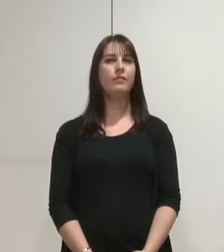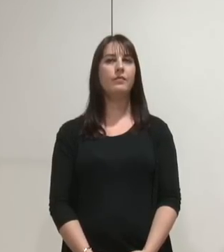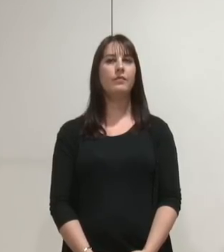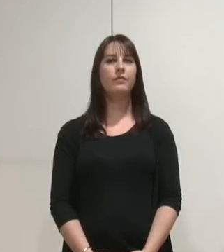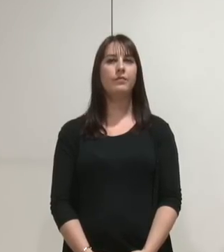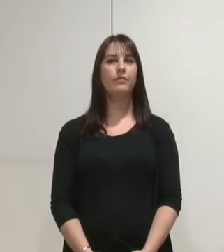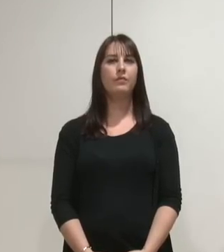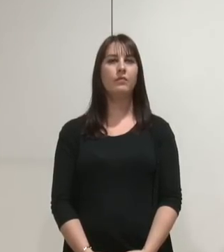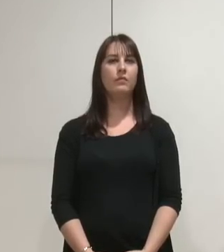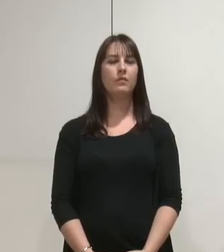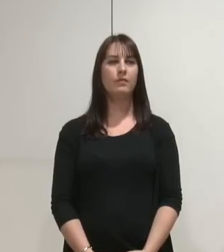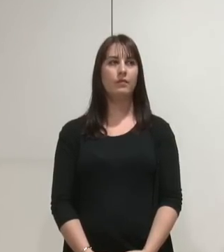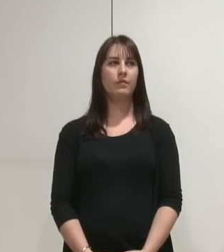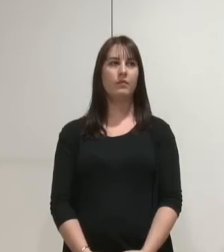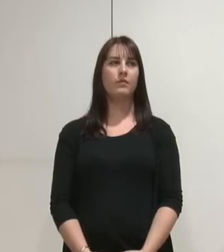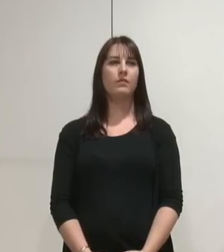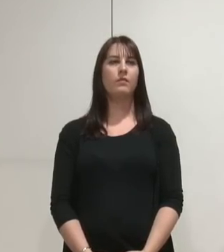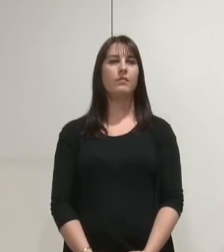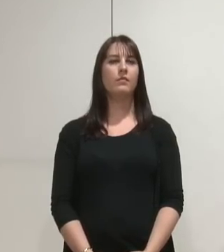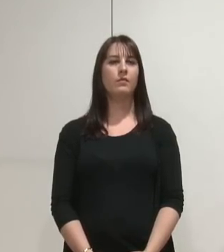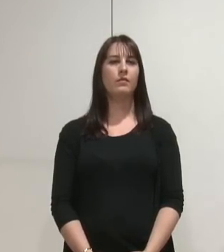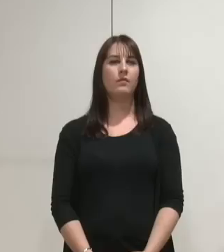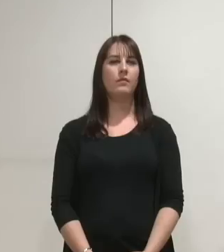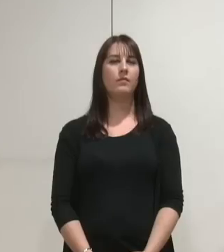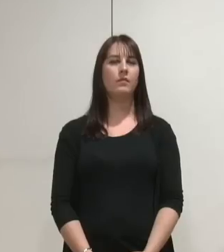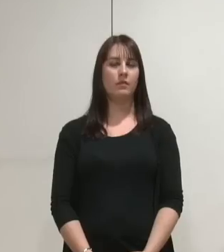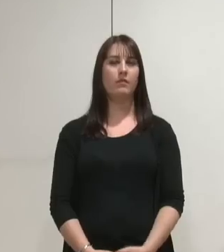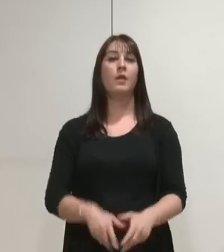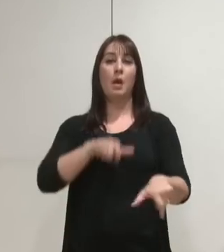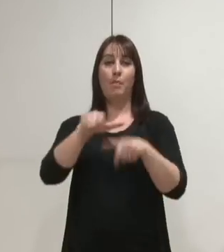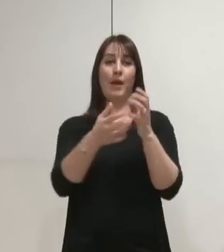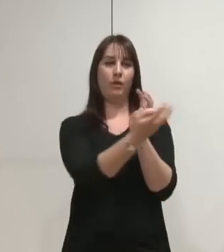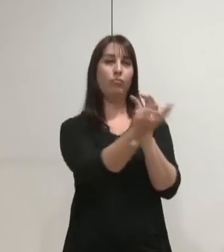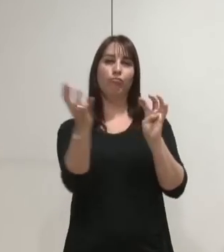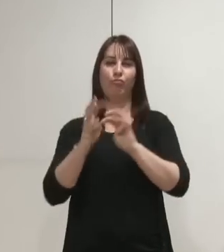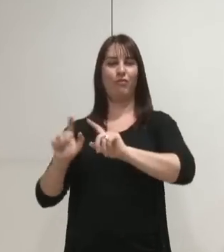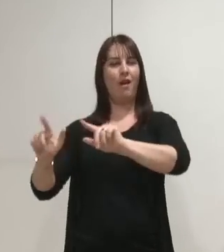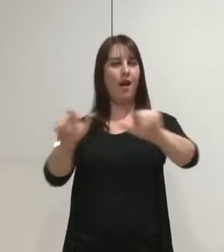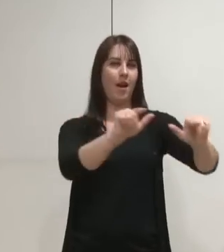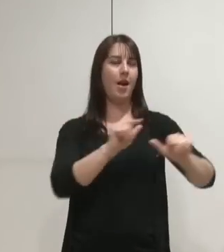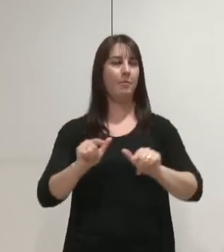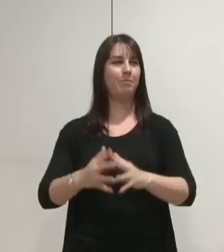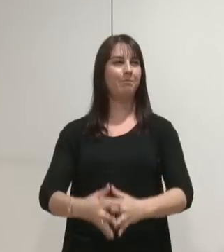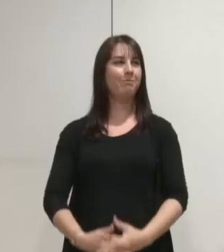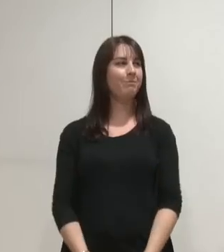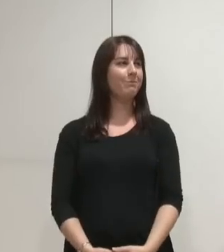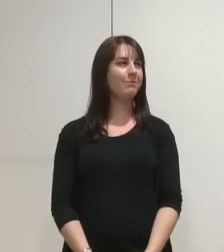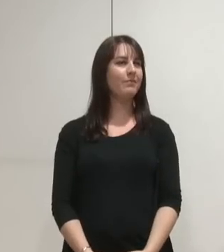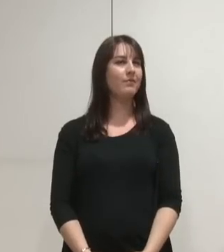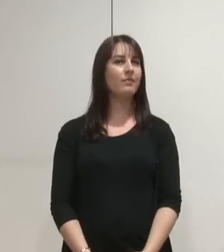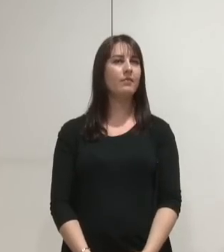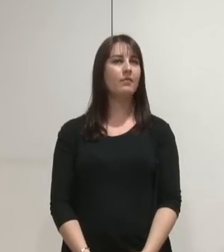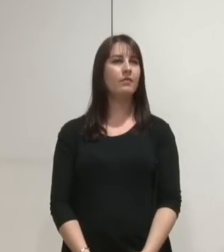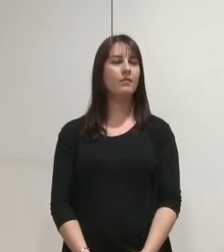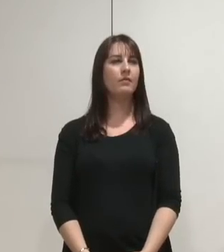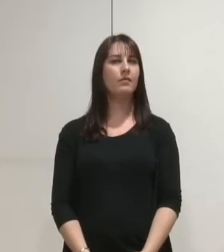breu Alain et Madame dornano donne pouvoir à Monsieur Breuil pour la soirée voilà et donc qui est